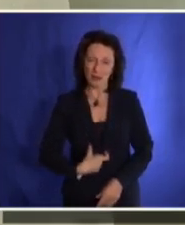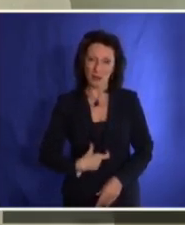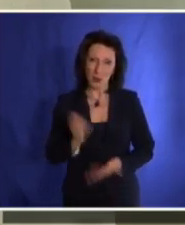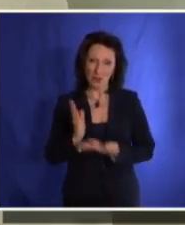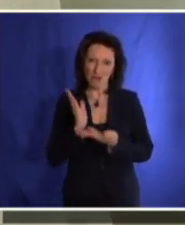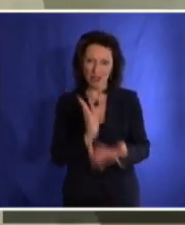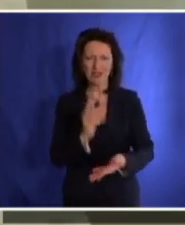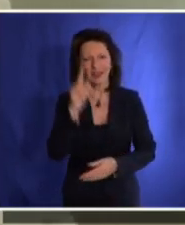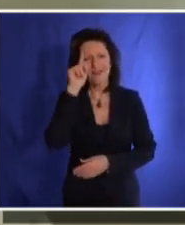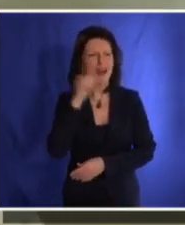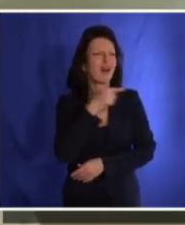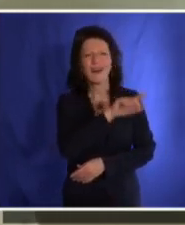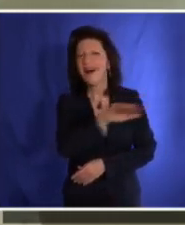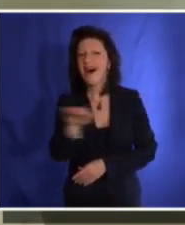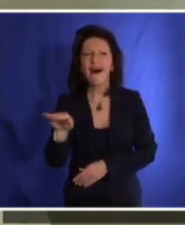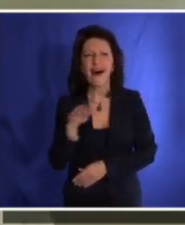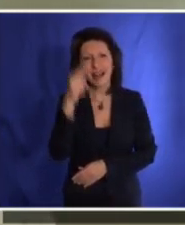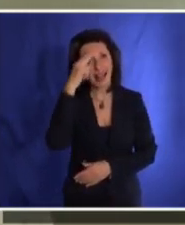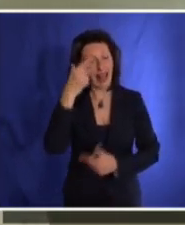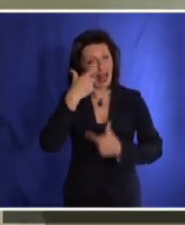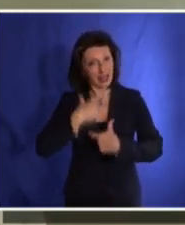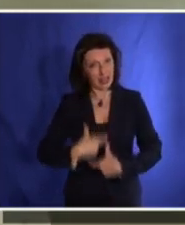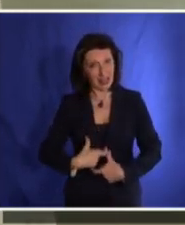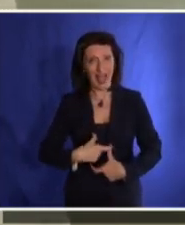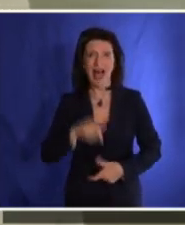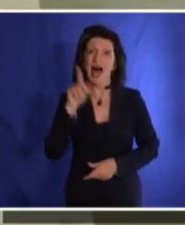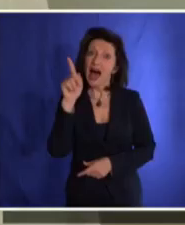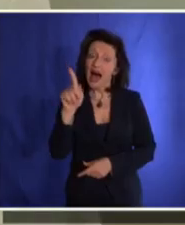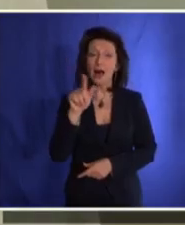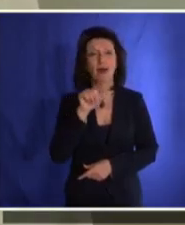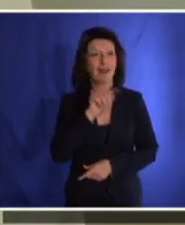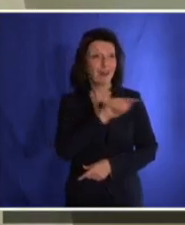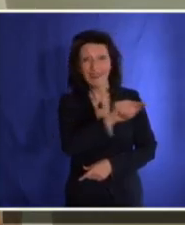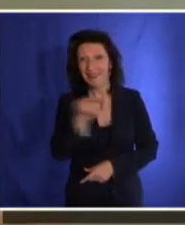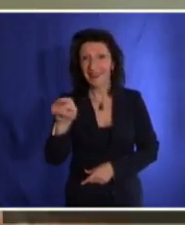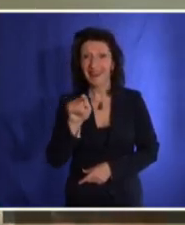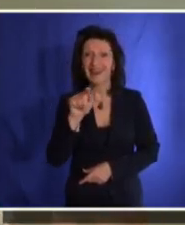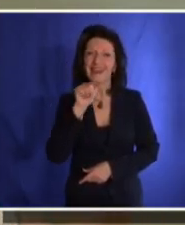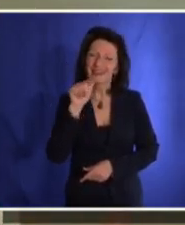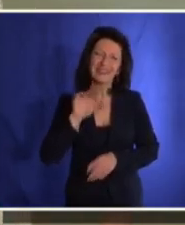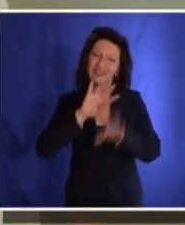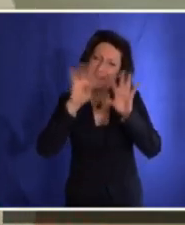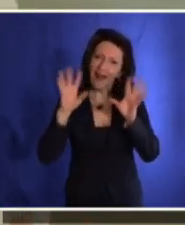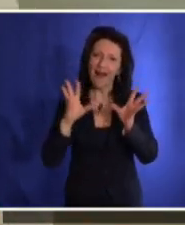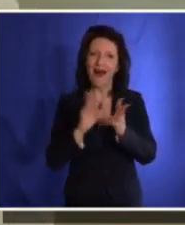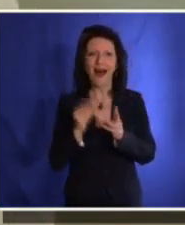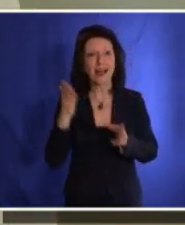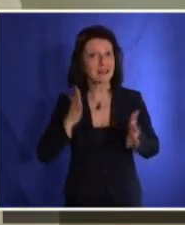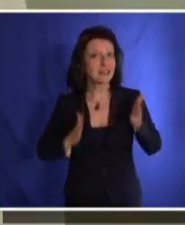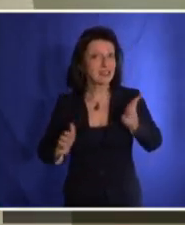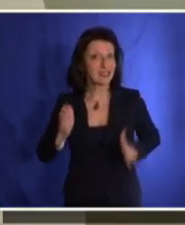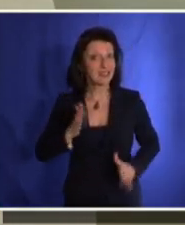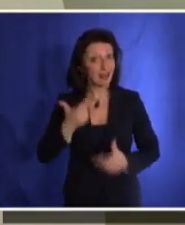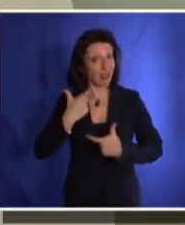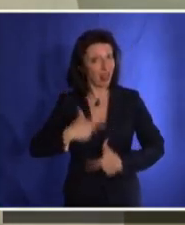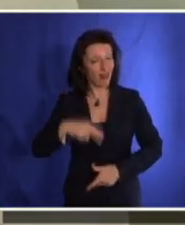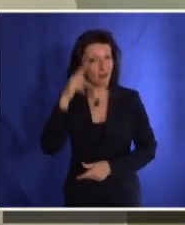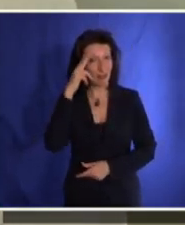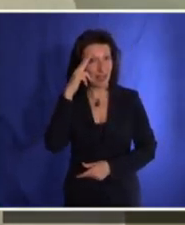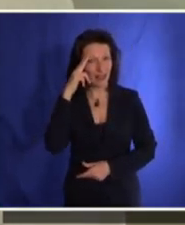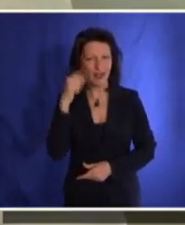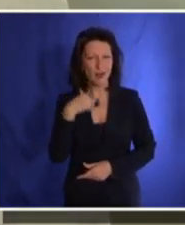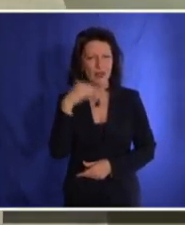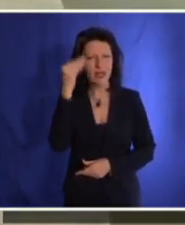alle, aber vielleicht nicht alle von allen Seiten. Und genau das ist mir wichtig, dass wir uns